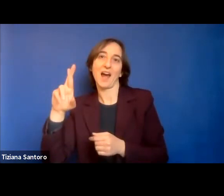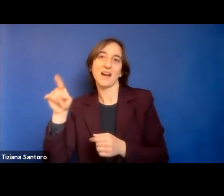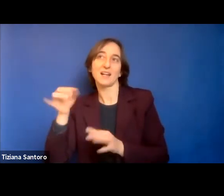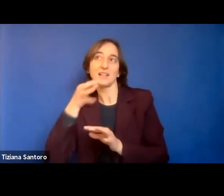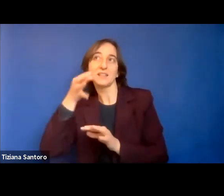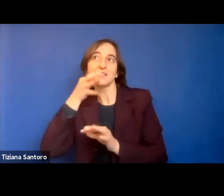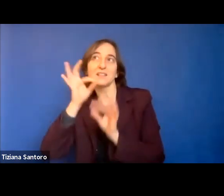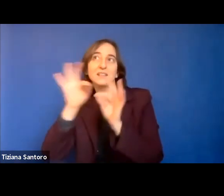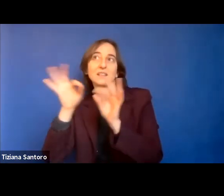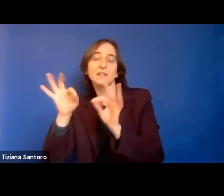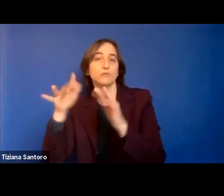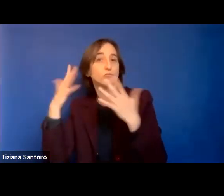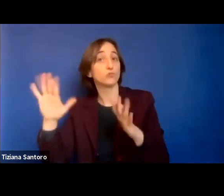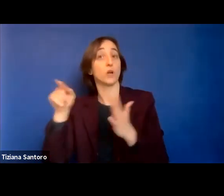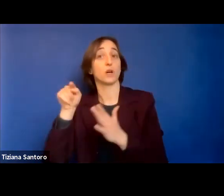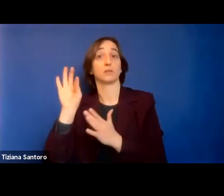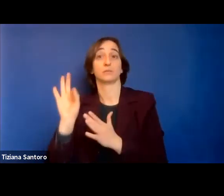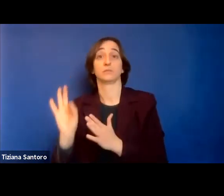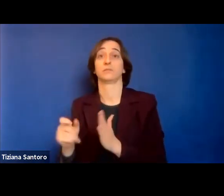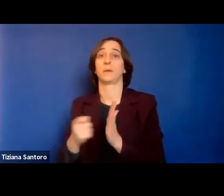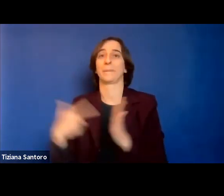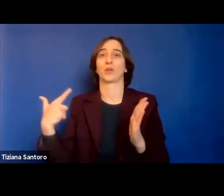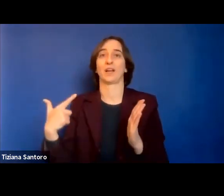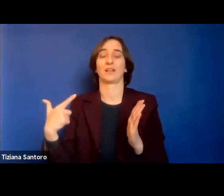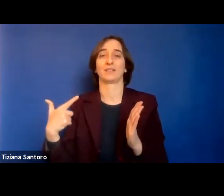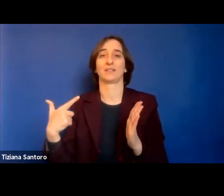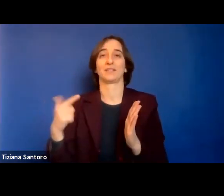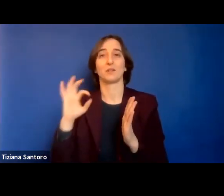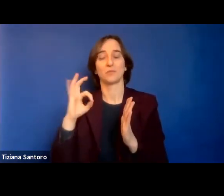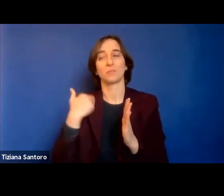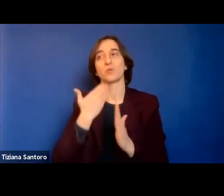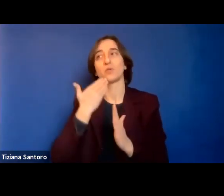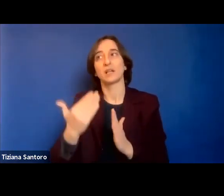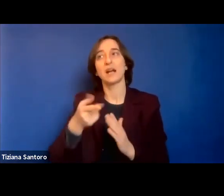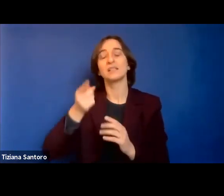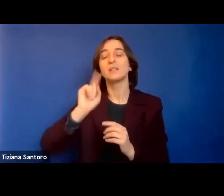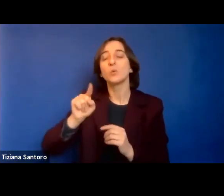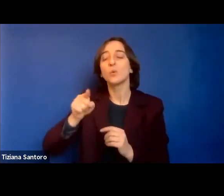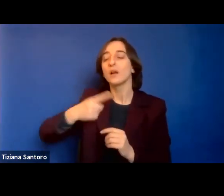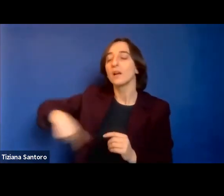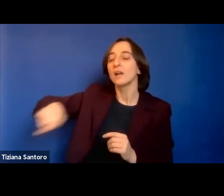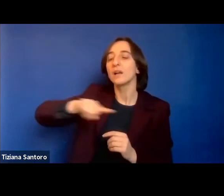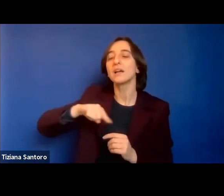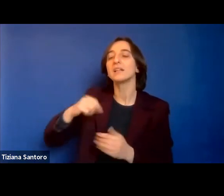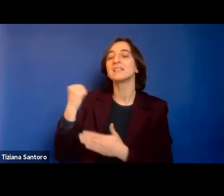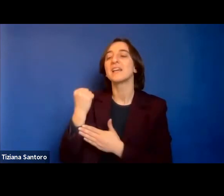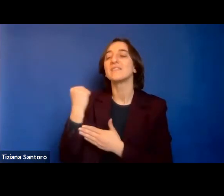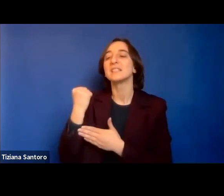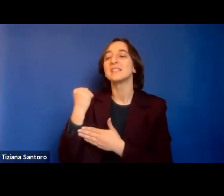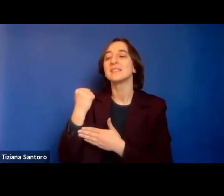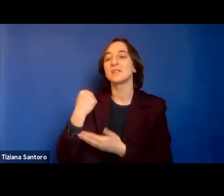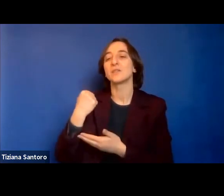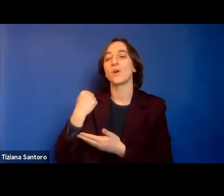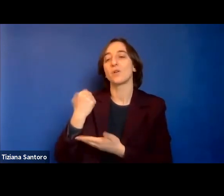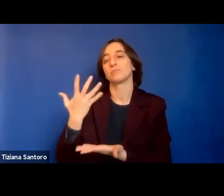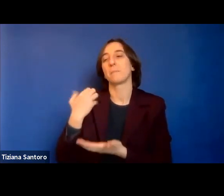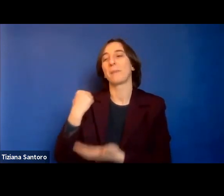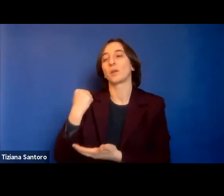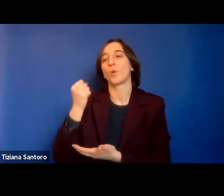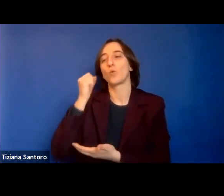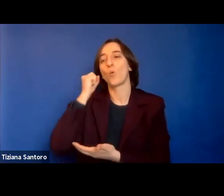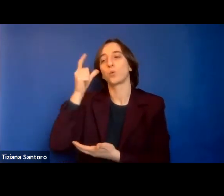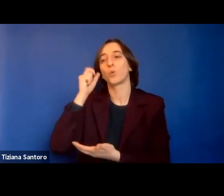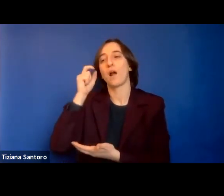a tutto il servizio dei beni culturali del patrimonio culturale, perché è davvero